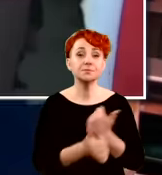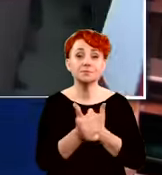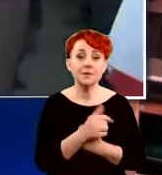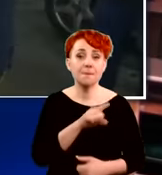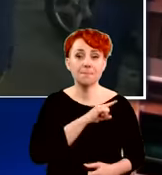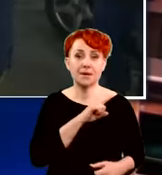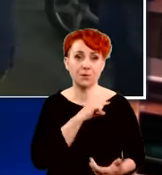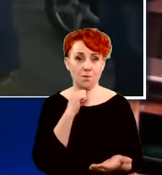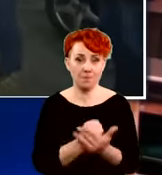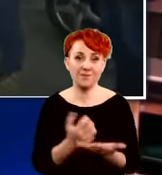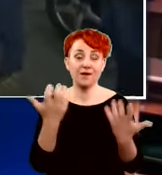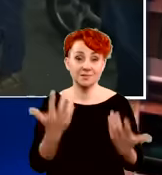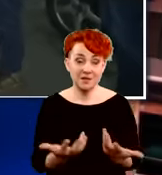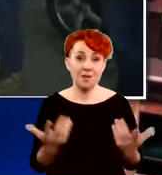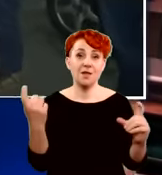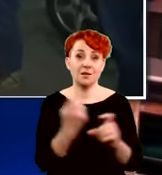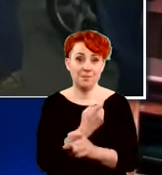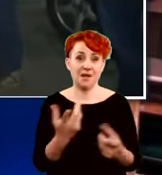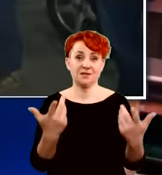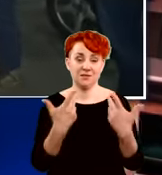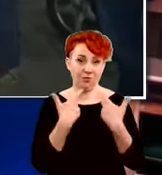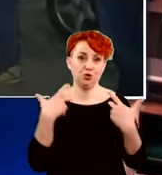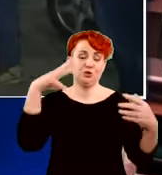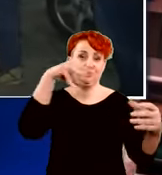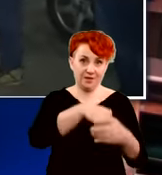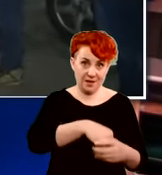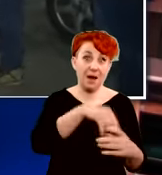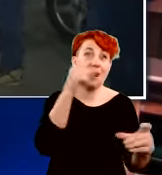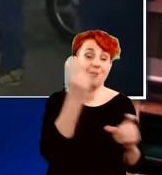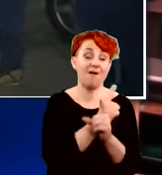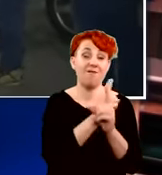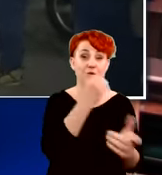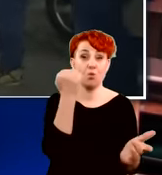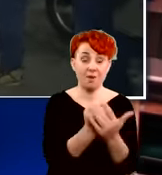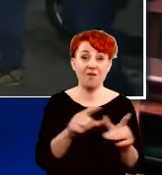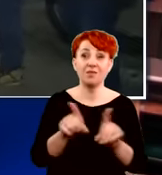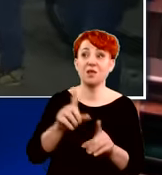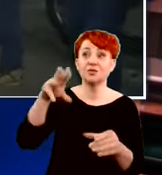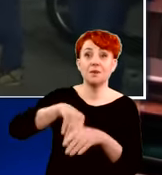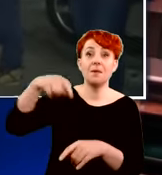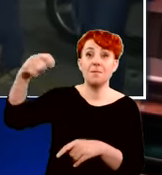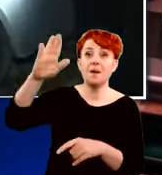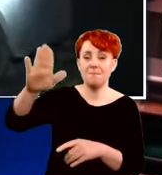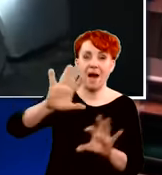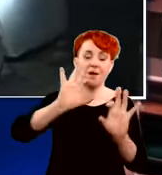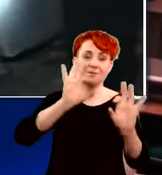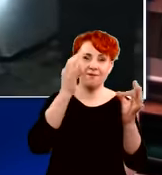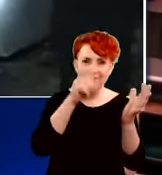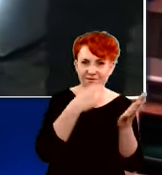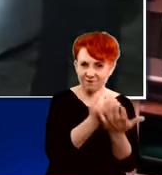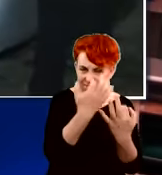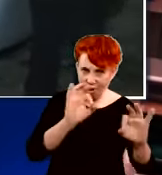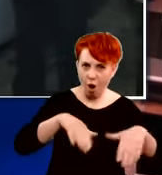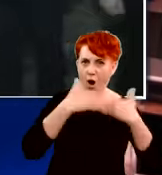Że chcemy żyć w państwie prawa, jest konstytucja bardzo jasno w niej zawarta, jest również prawo pana prezydenta do aktu łaski, który został skutecznie wcześniej